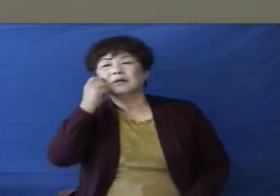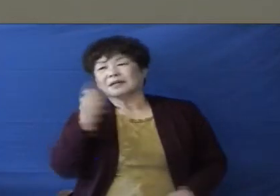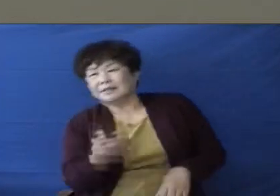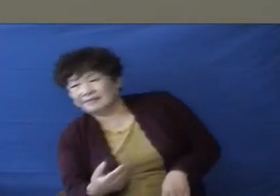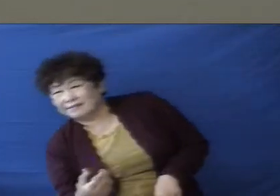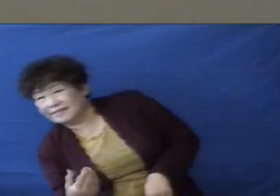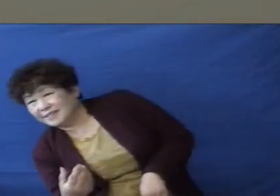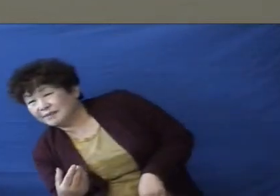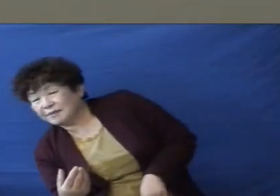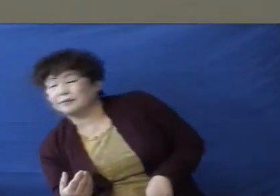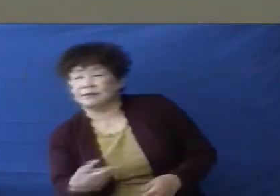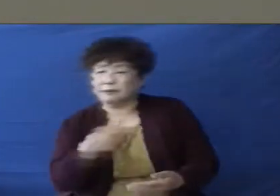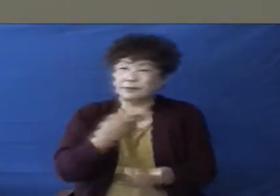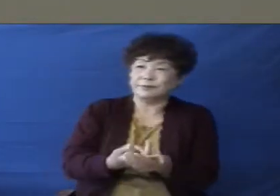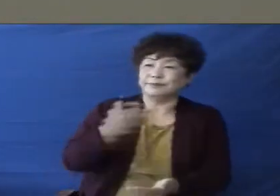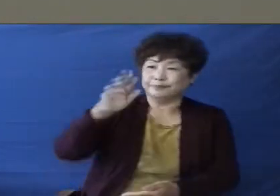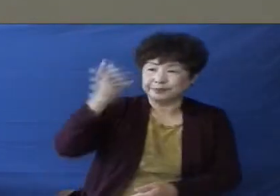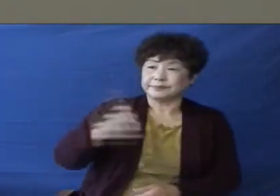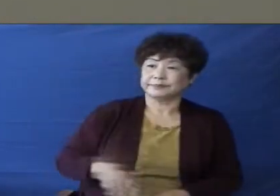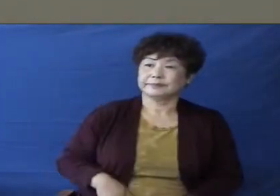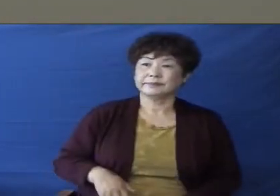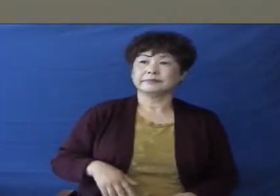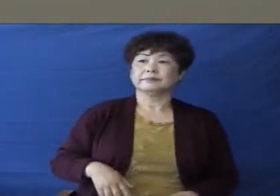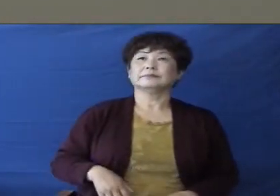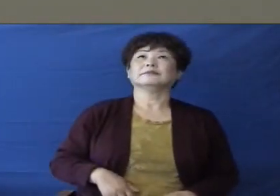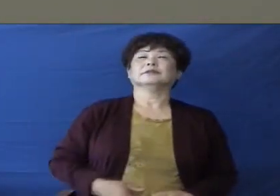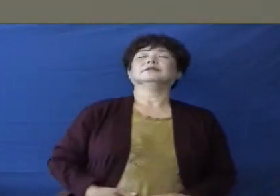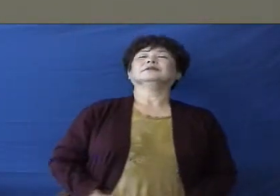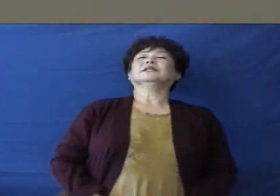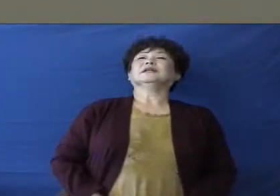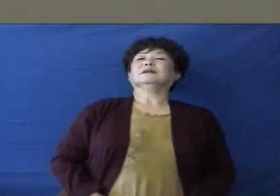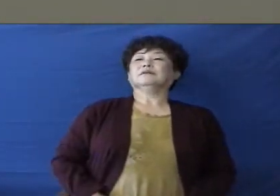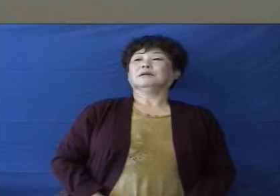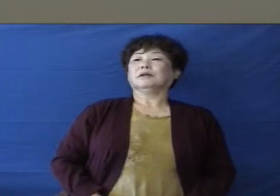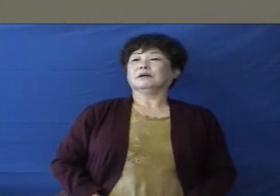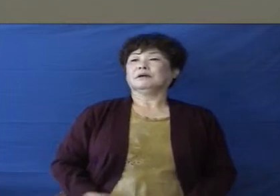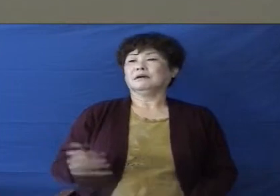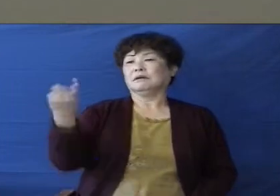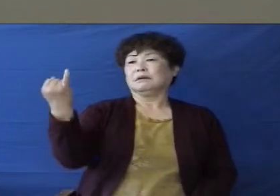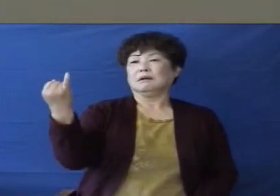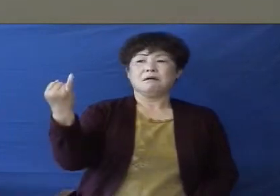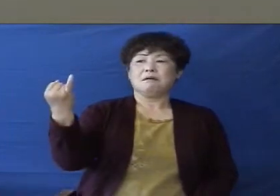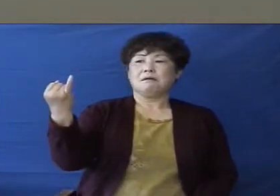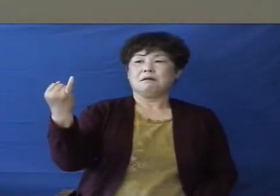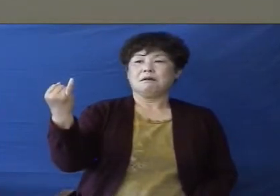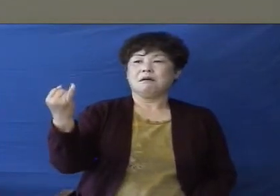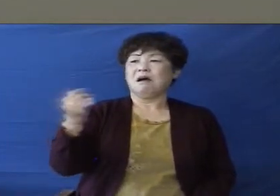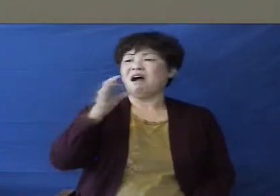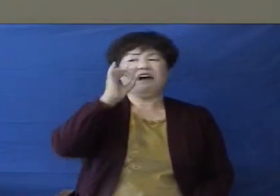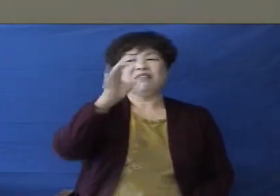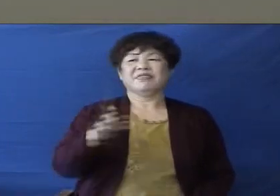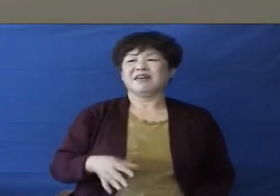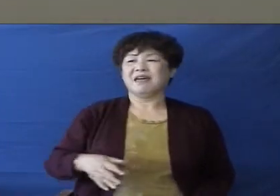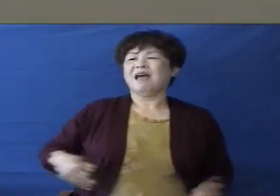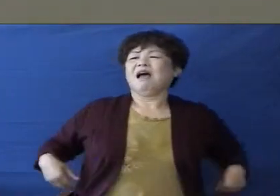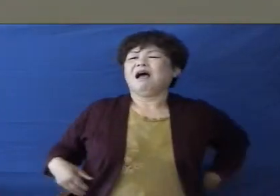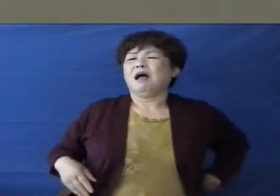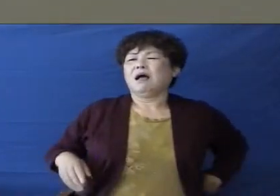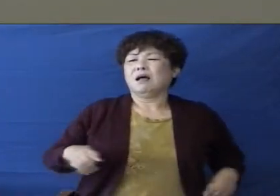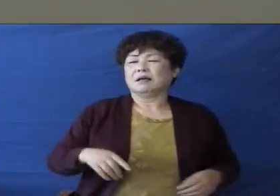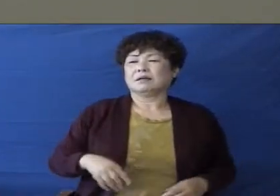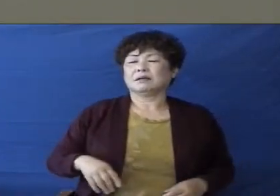두운 대 등을 하늘로 보고 이렇게 누우라고 그러니까 2분이 이제 잘 안되잖아요 그래서 어떻게